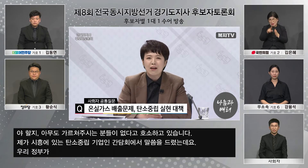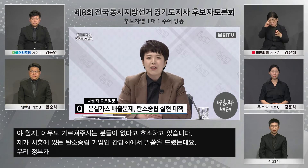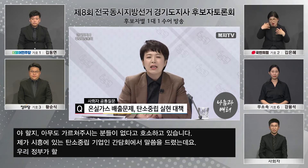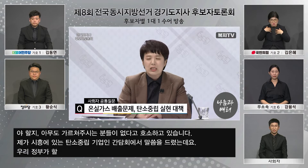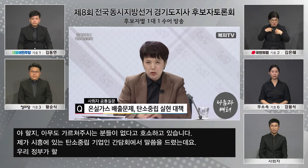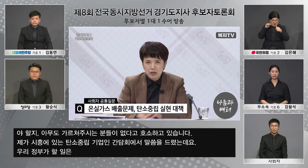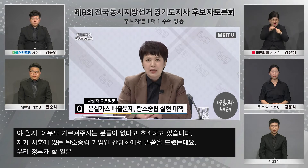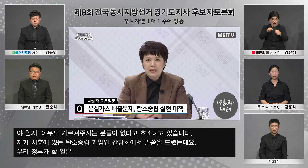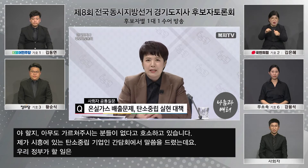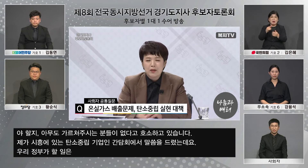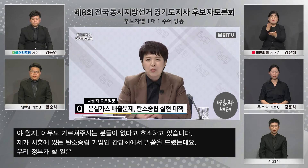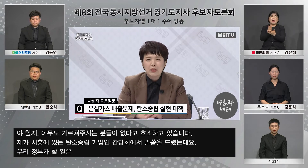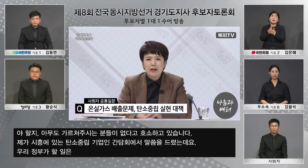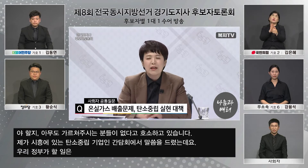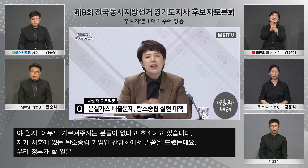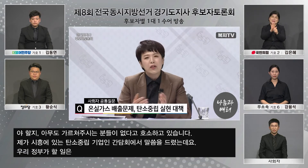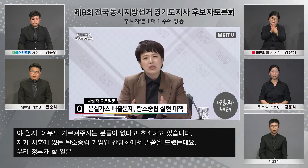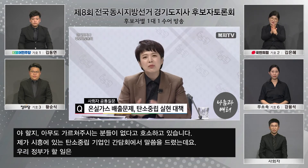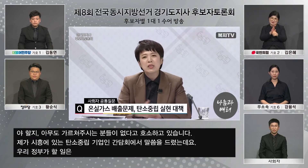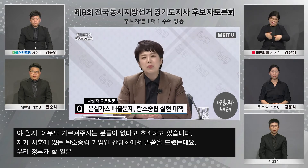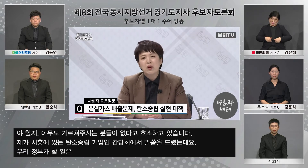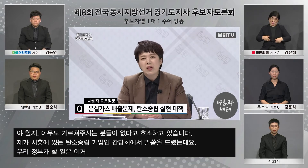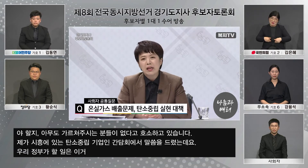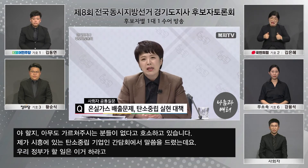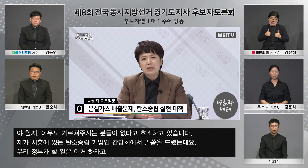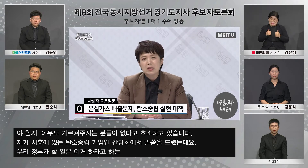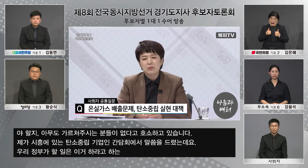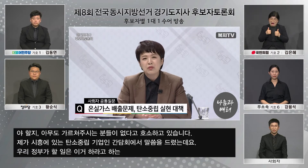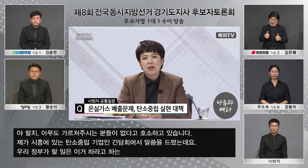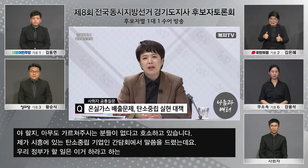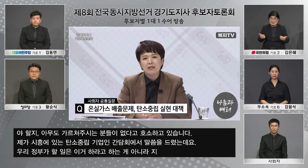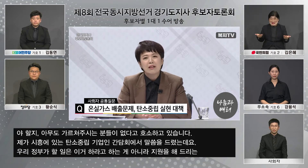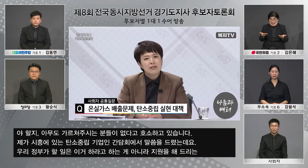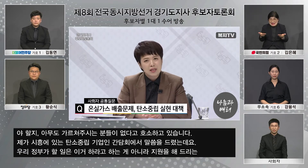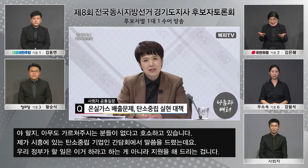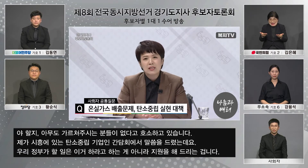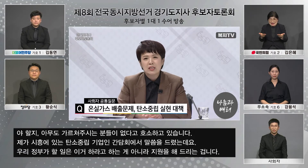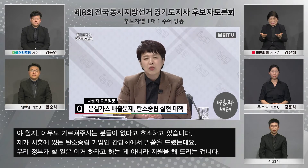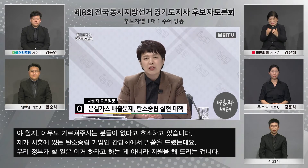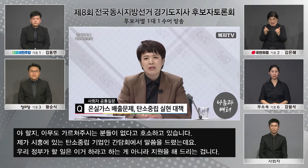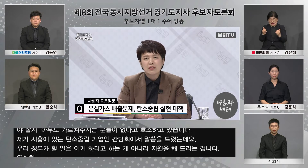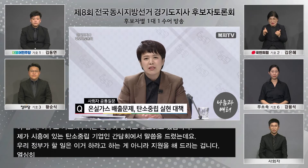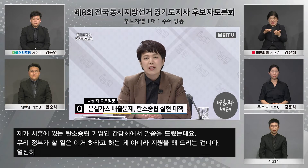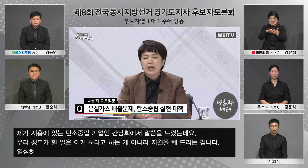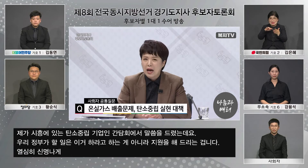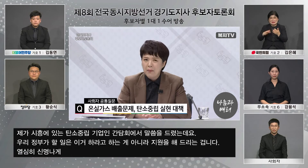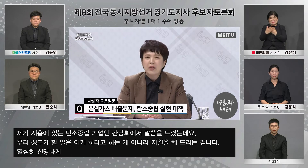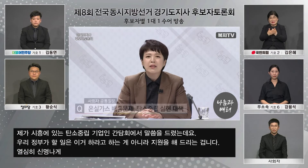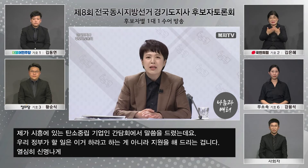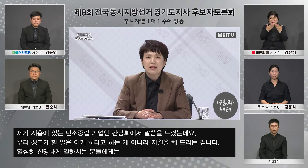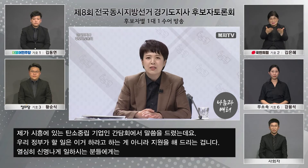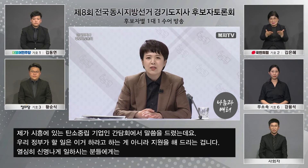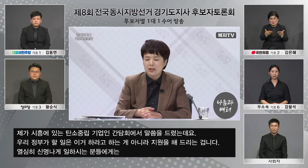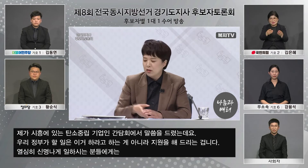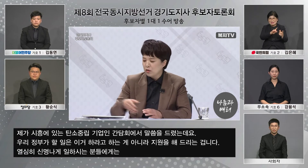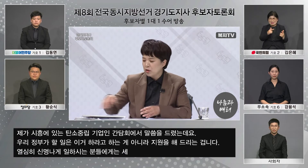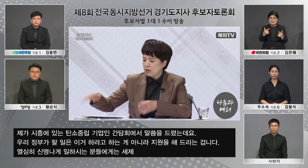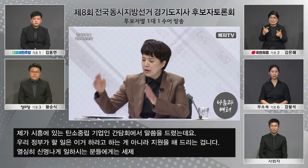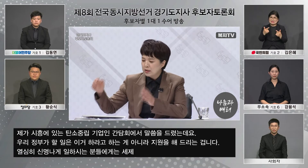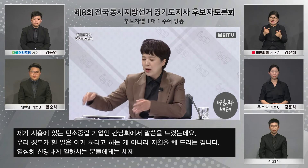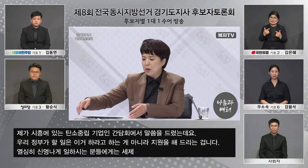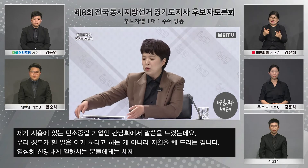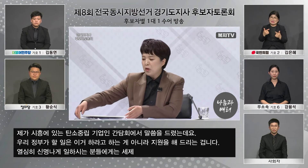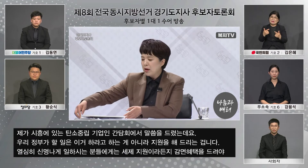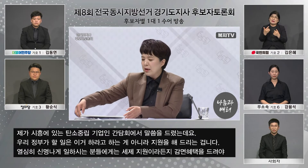게 아니라 지원을 해드리는 겁니다. 열심히 신명나게 일하시는 분들에게는 세제 지원이라든지 감면 혜택을 드려야 되는